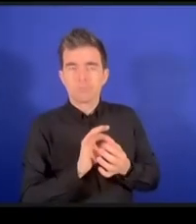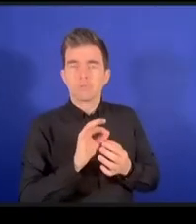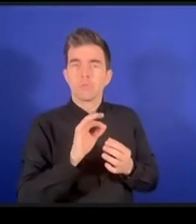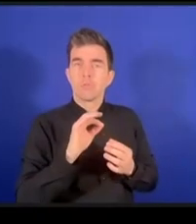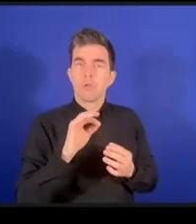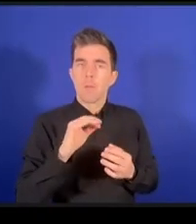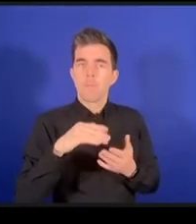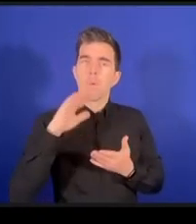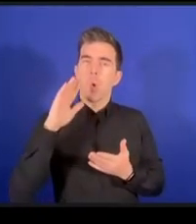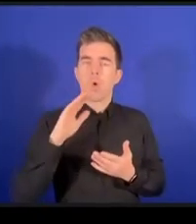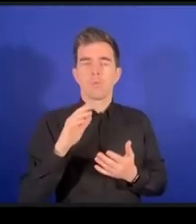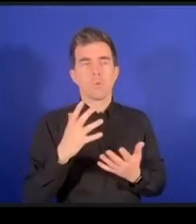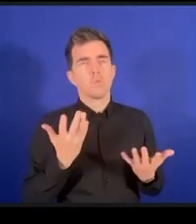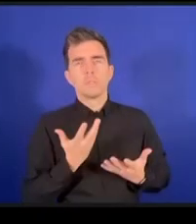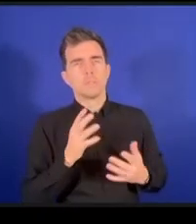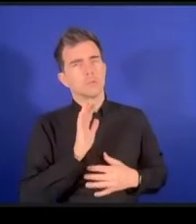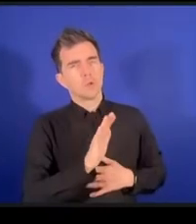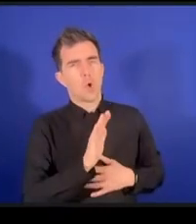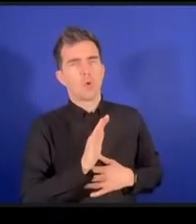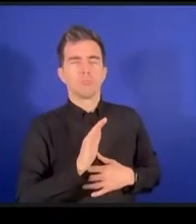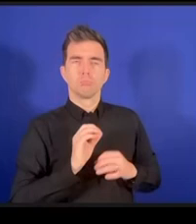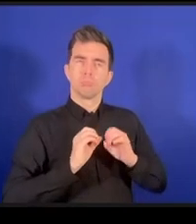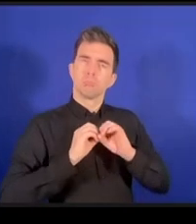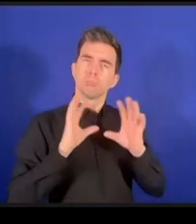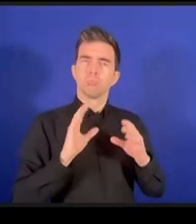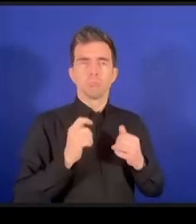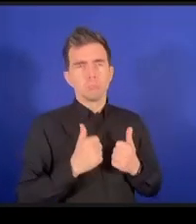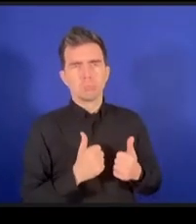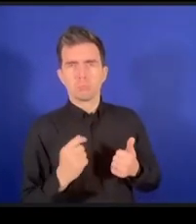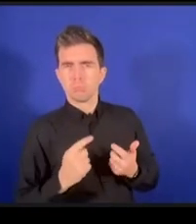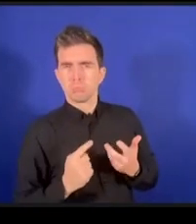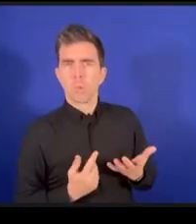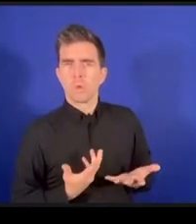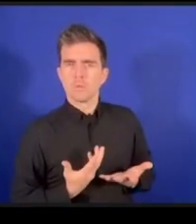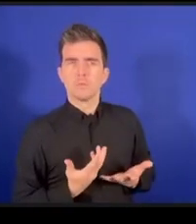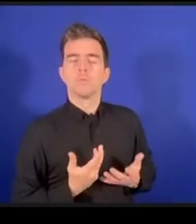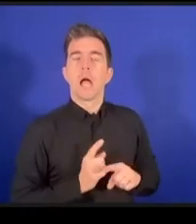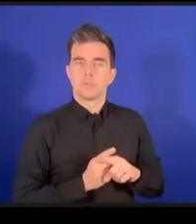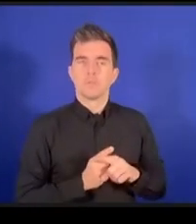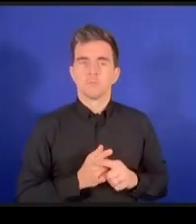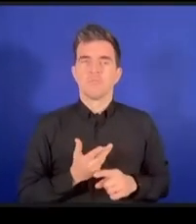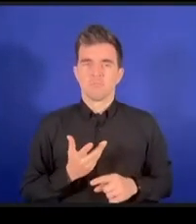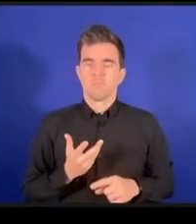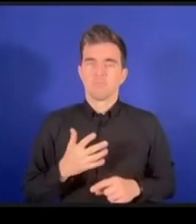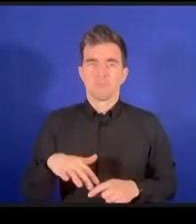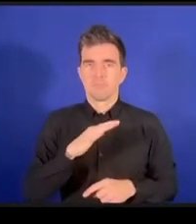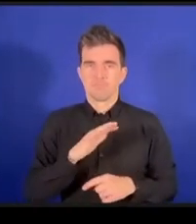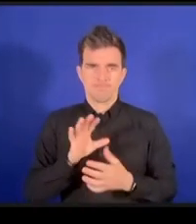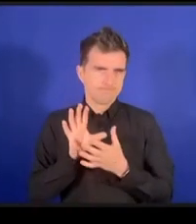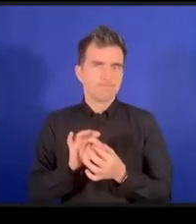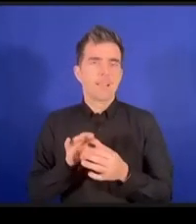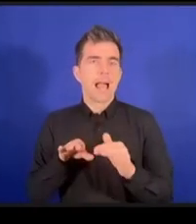заняты в том что касается политики доступа это